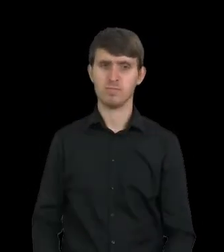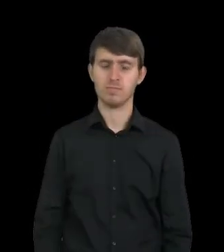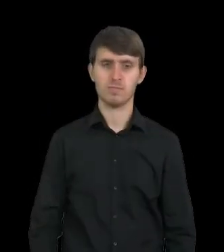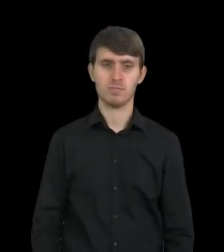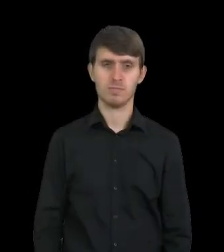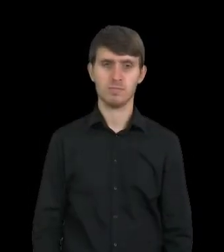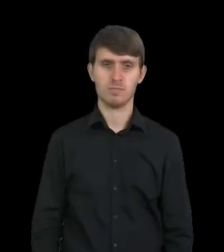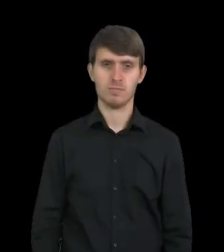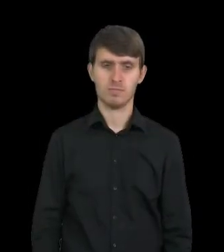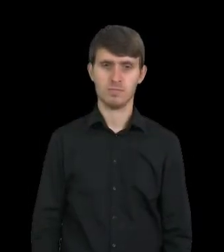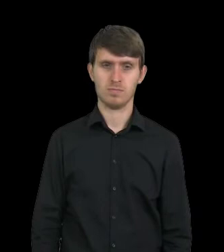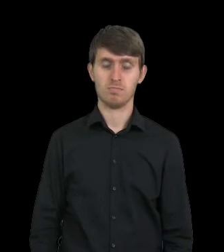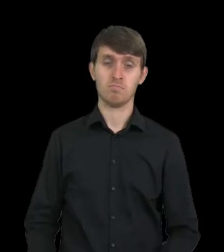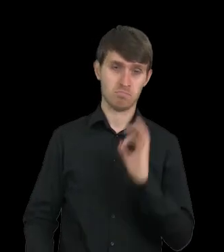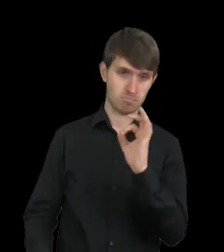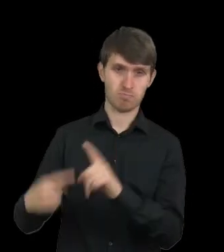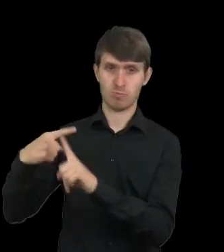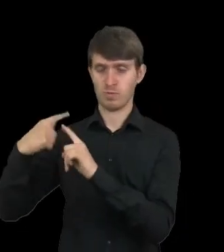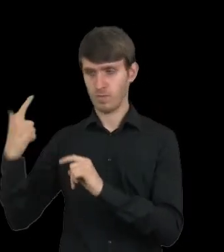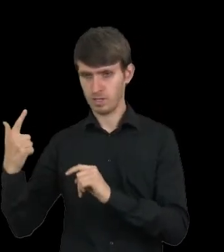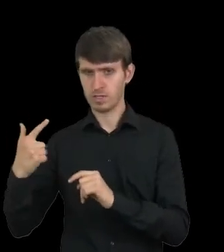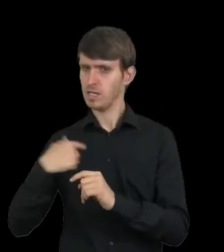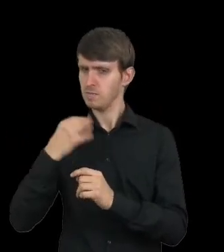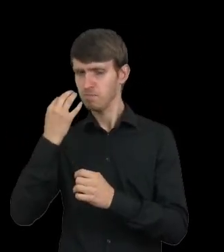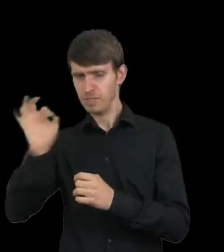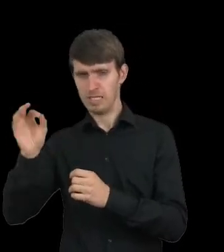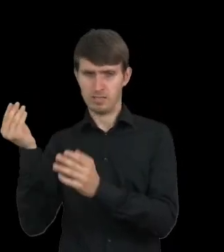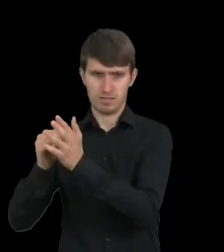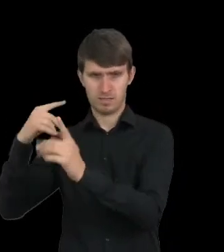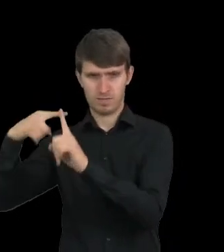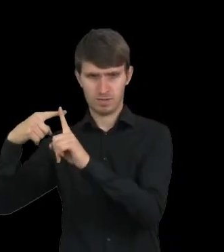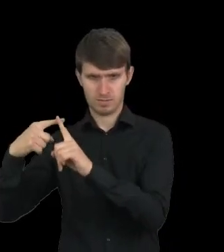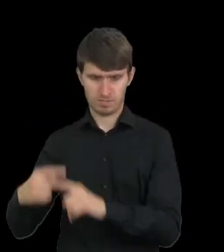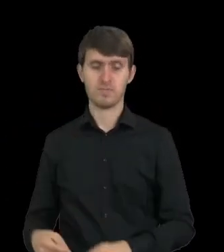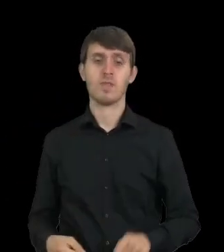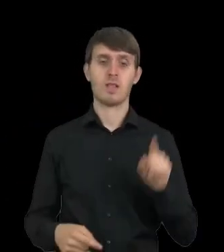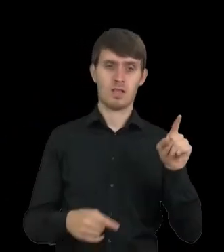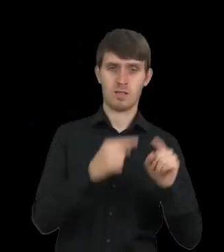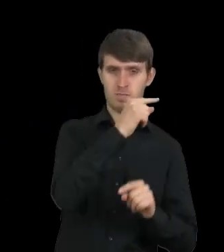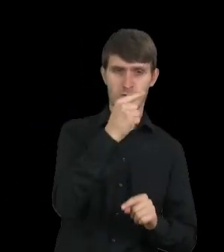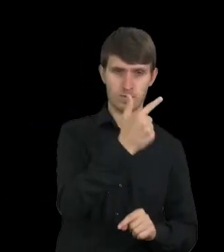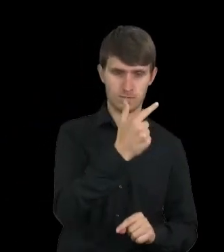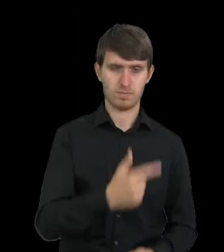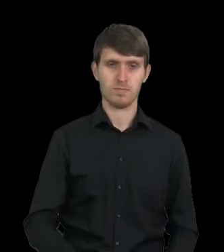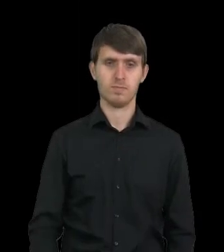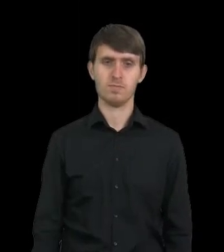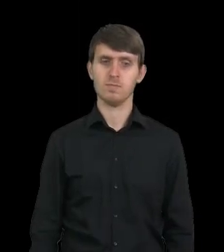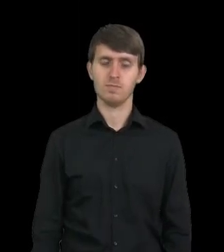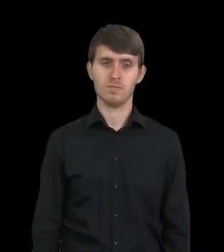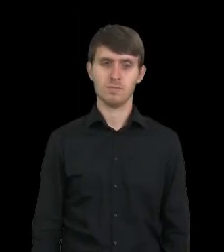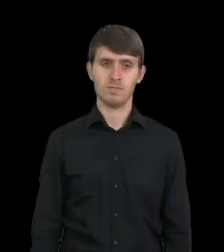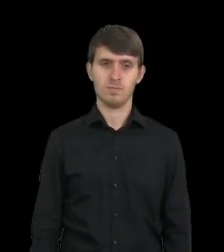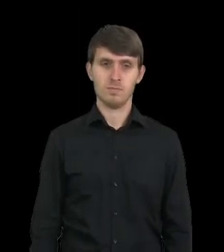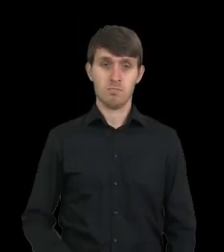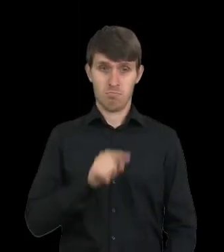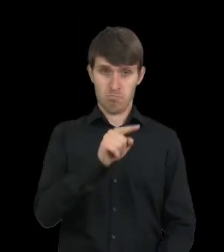liczby leżą dwie pozycje od zera? Plus 2, specjalnie postawię plusik, oraz minus